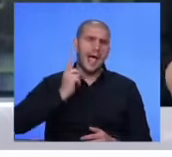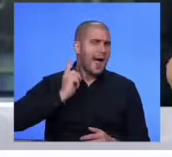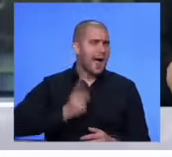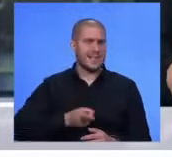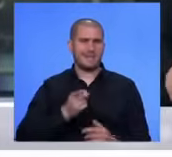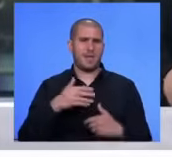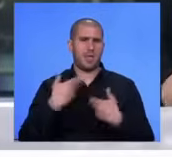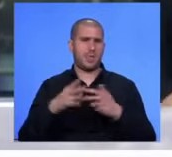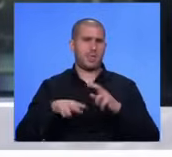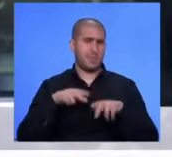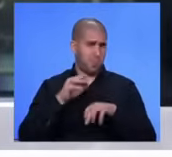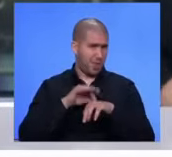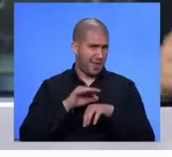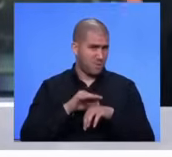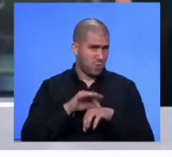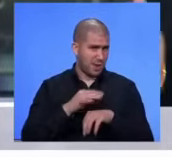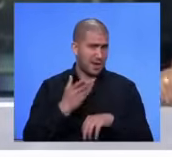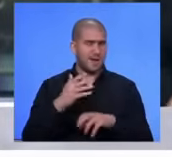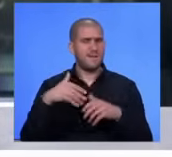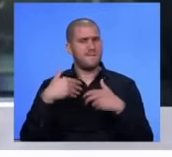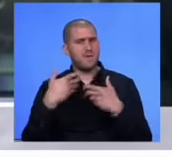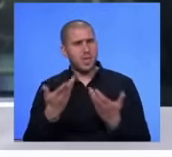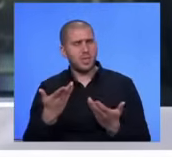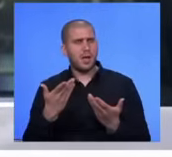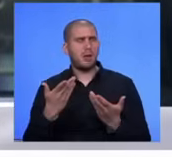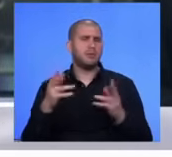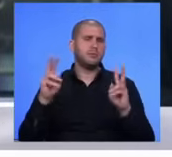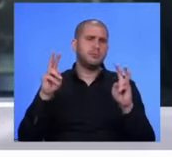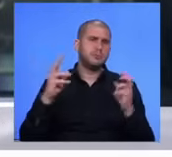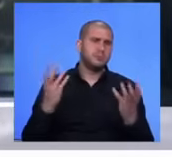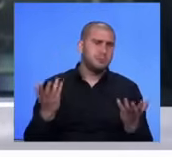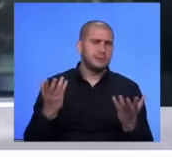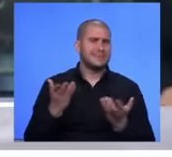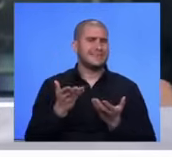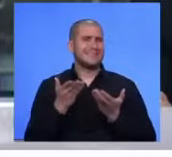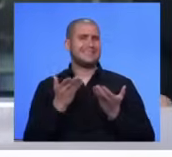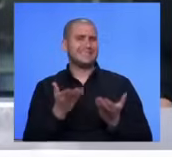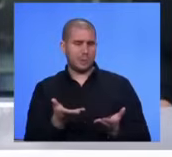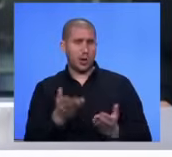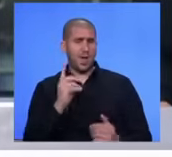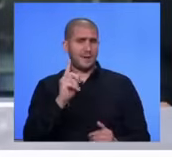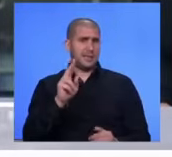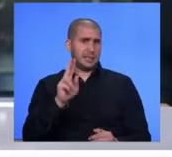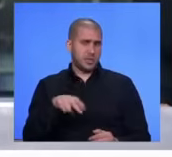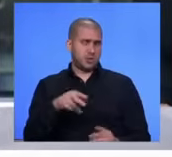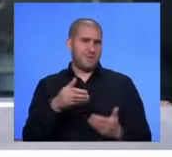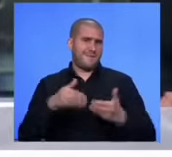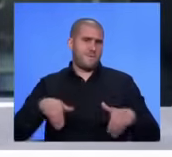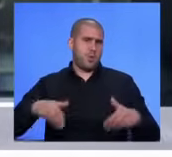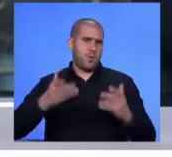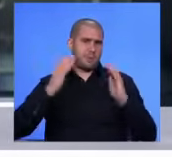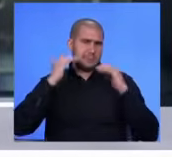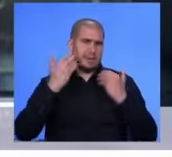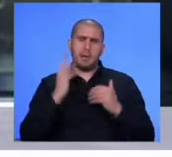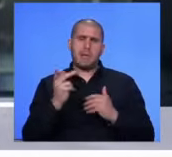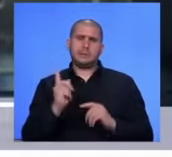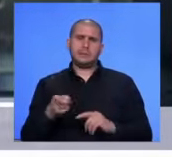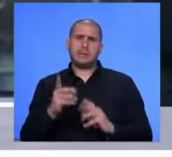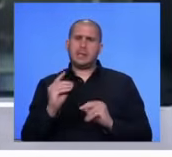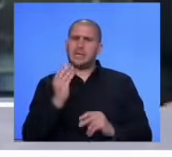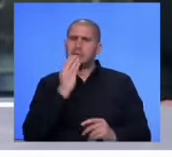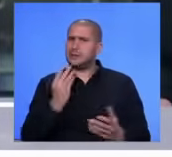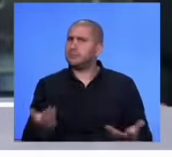להעניק טיפול רפואי ולתת מה שנקרא סיוע, אבל יש גם את הגבול המצרי. למה צריך דרך